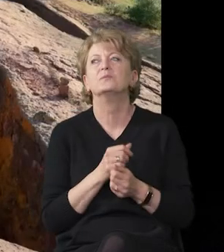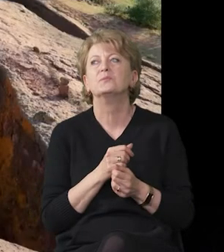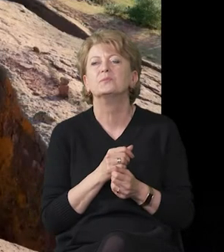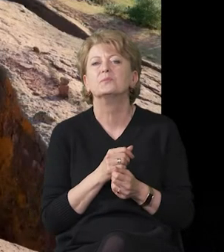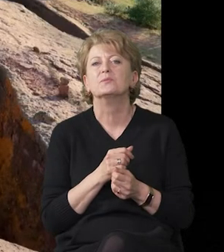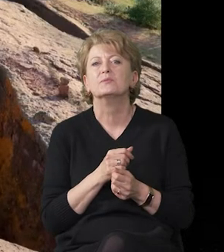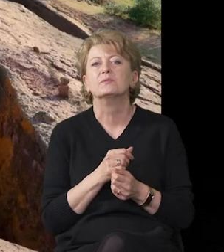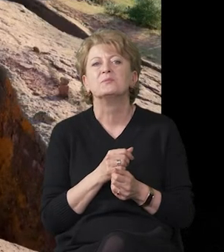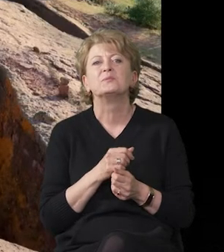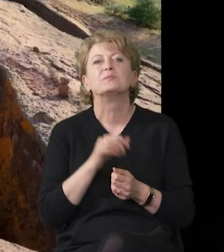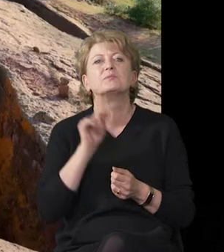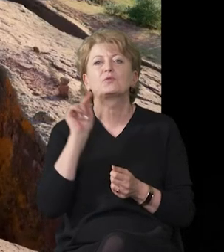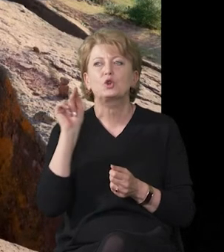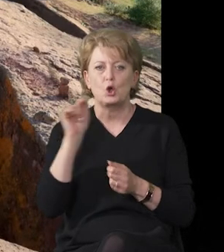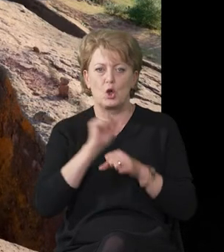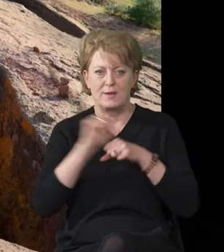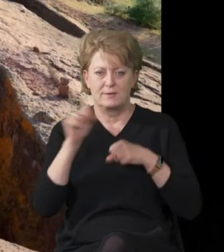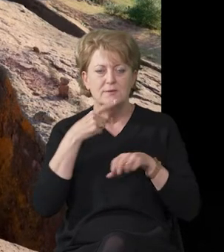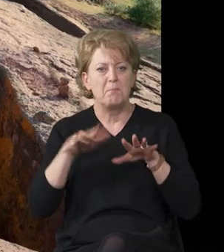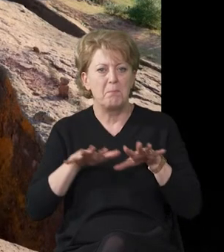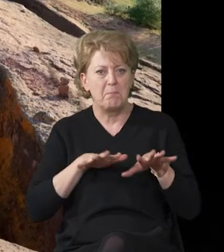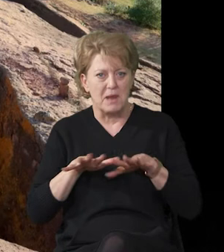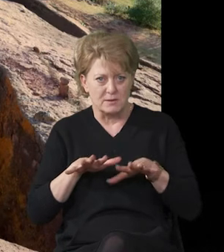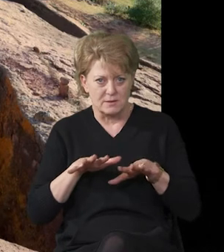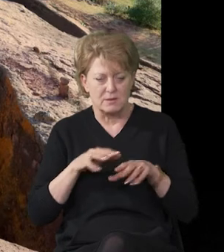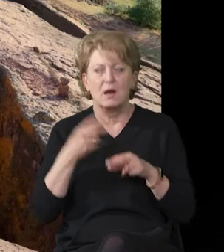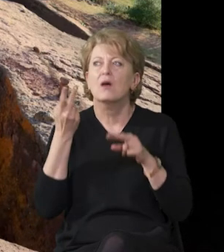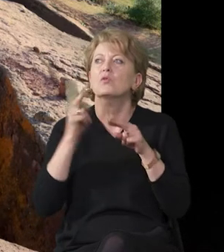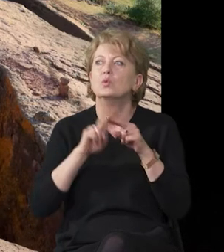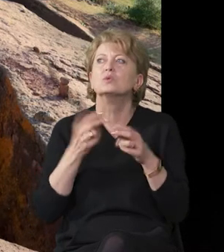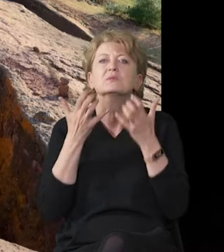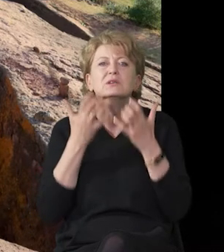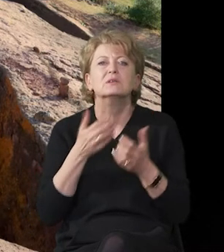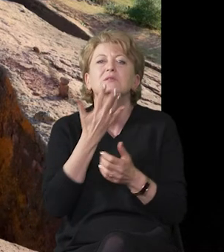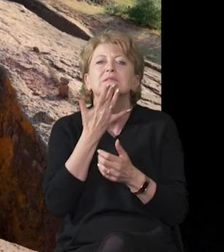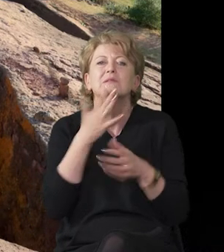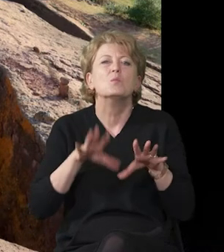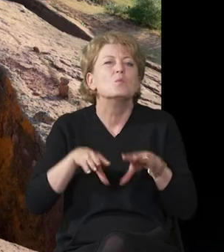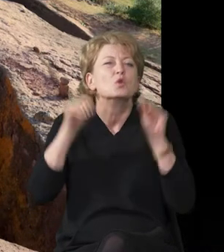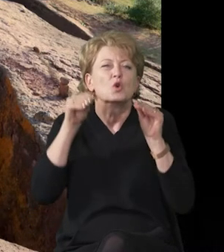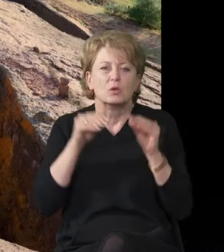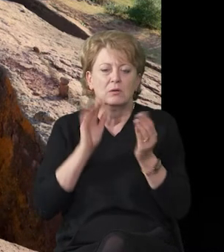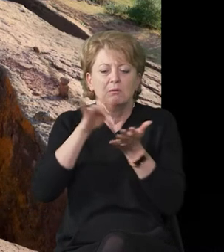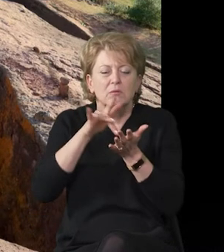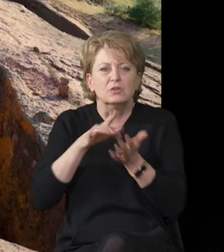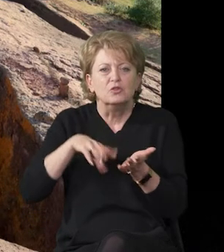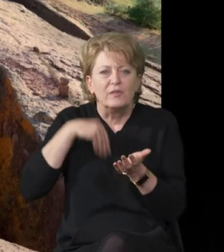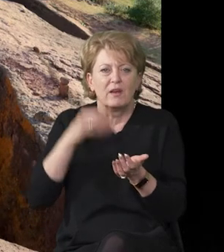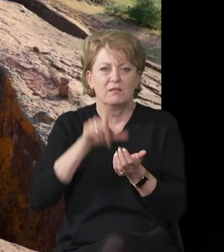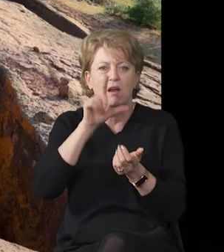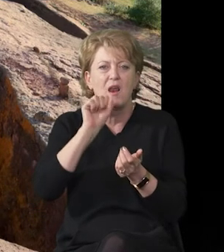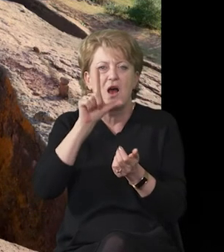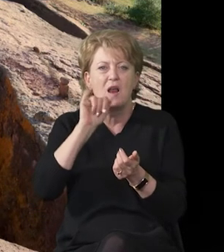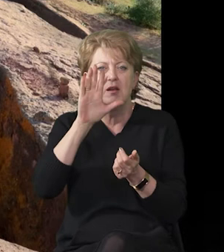ich. A to jest miejsce, w którym właśnie chciałem spędzić Timkat, czyli Lalibela. To jest chyba najbardziej znane miejsce w